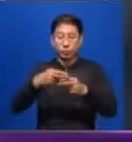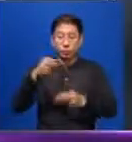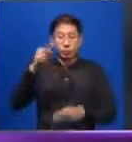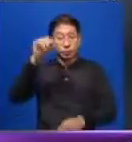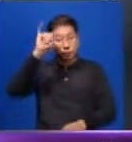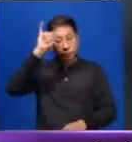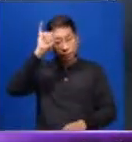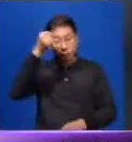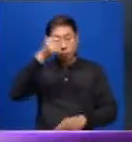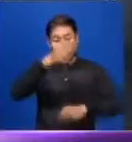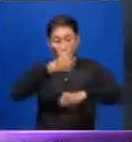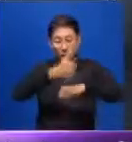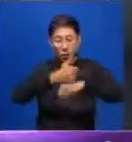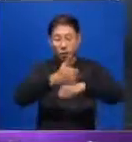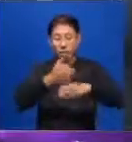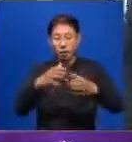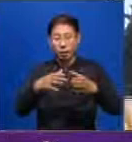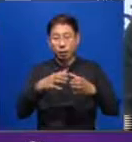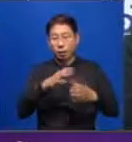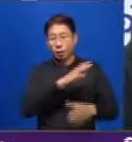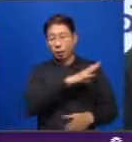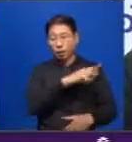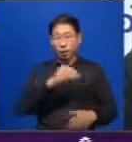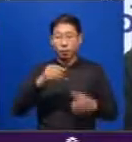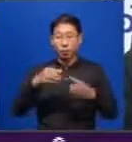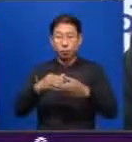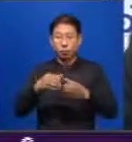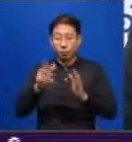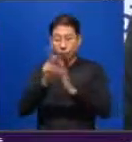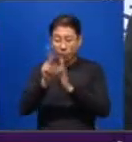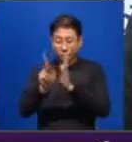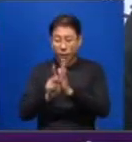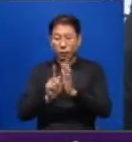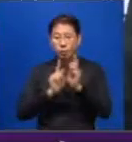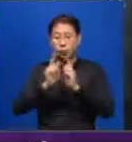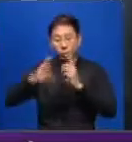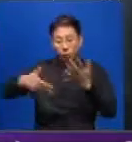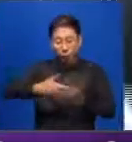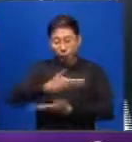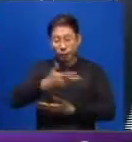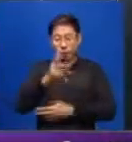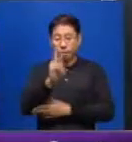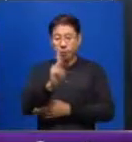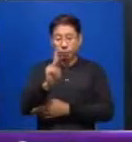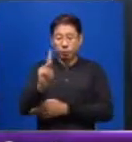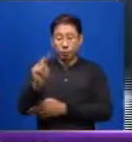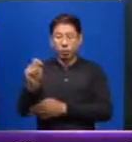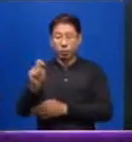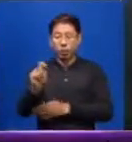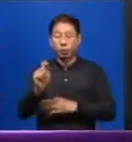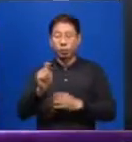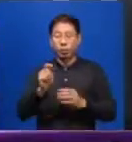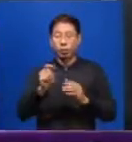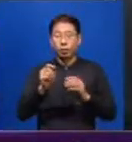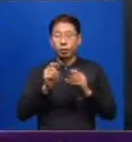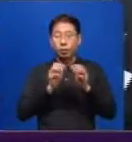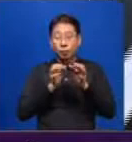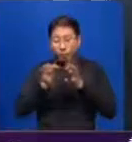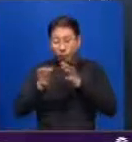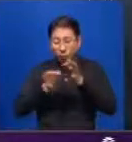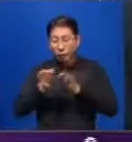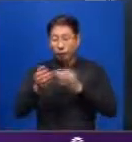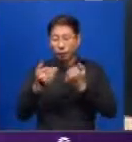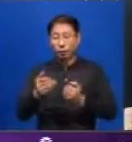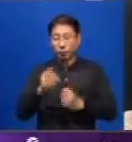สุวรรณหัวหน้าพรรคและนายโภคินพลกุลทีมกฎหมายพรรคเข้าร่วมหารือกับกกต.เพื่อหาทางออกในการจัดการเลือกตั้ง